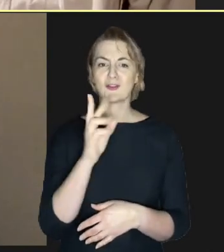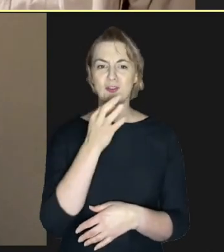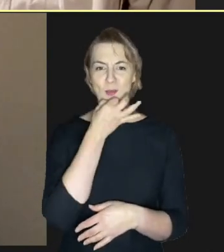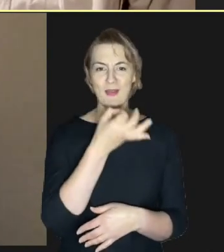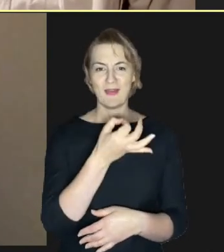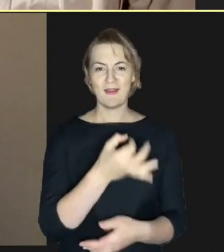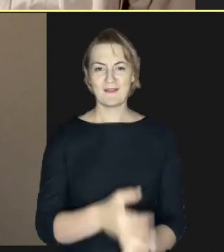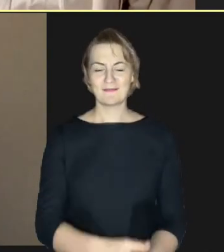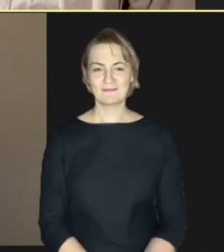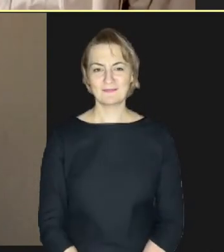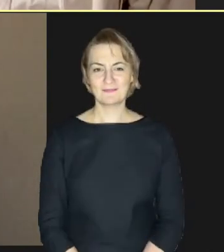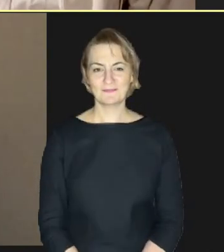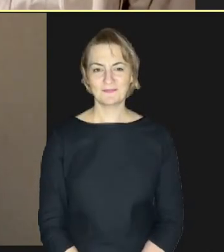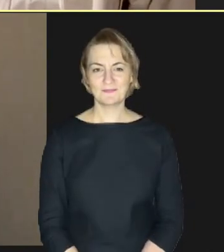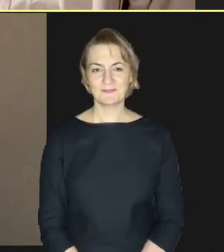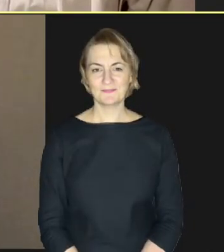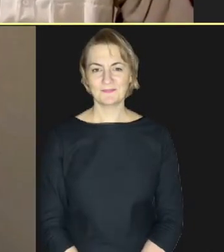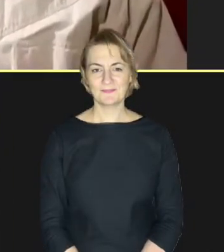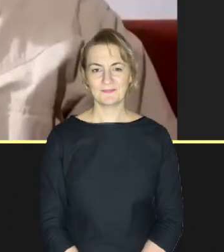jest ten, który chce